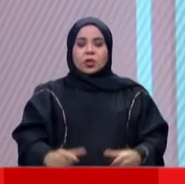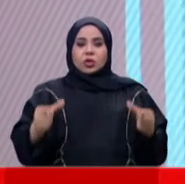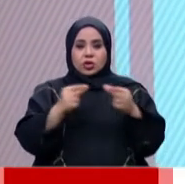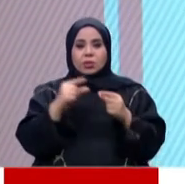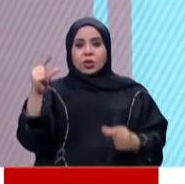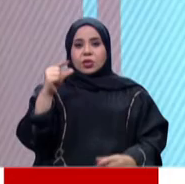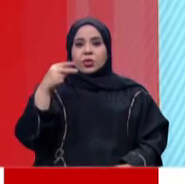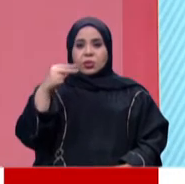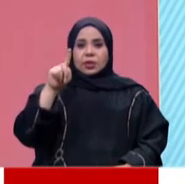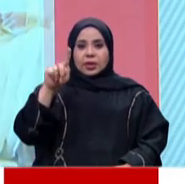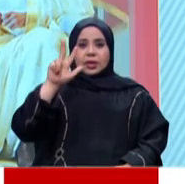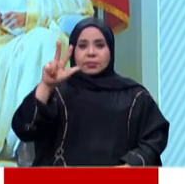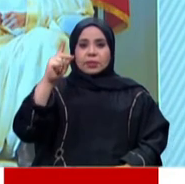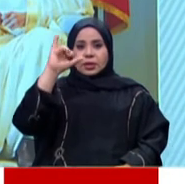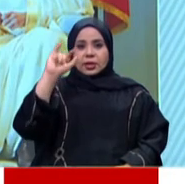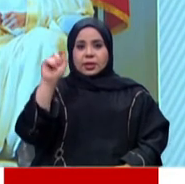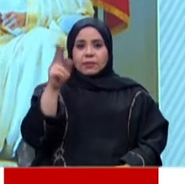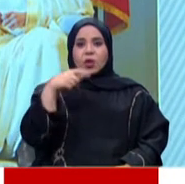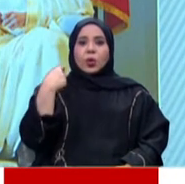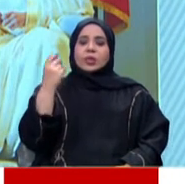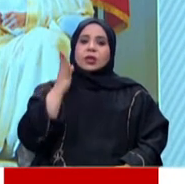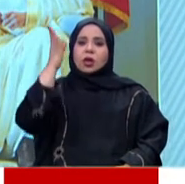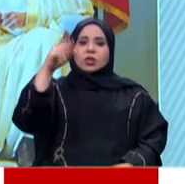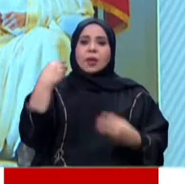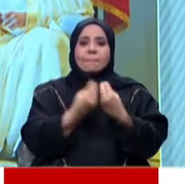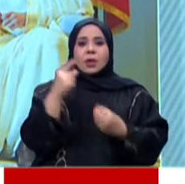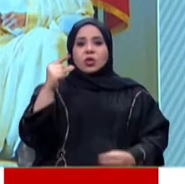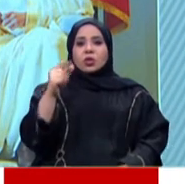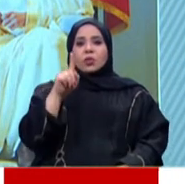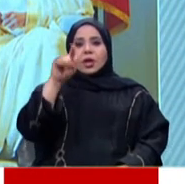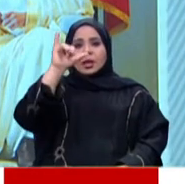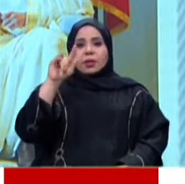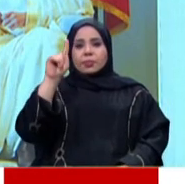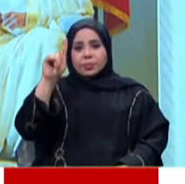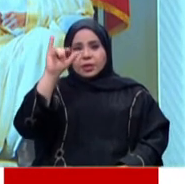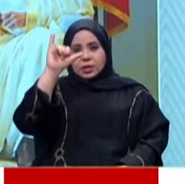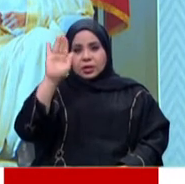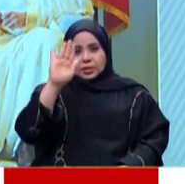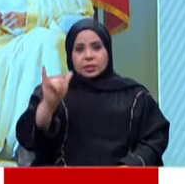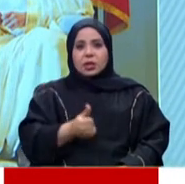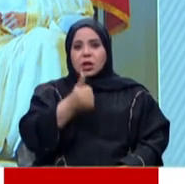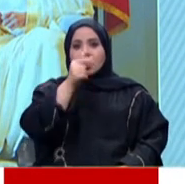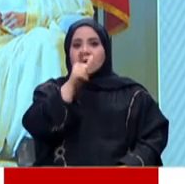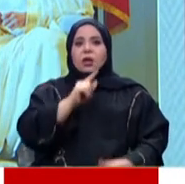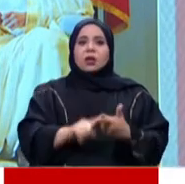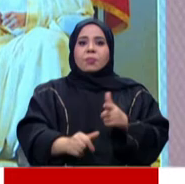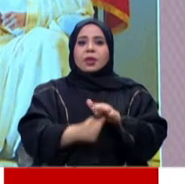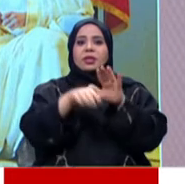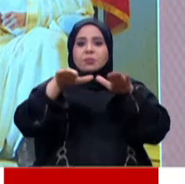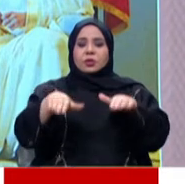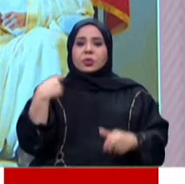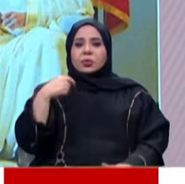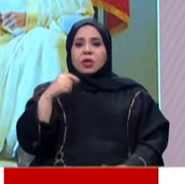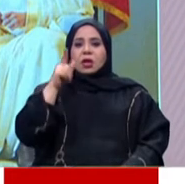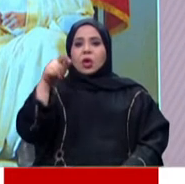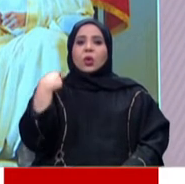اجتمع سعادة الدكتور عبد اللطيف بن راشد الزياني وزير الخارجية مع معالي الدكتورة بيريسيا توركوفيتش نائبة رئيس مجلس الوزراء